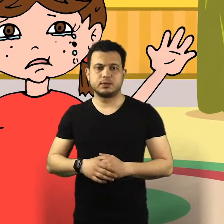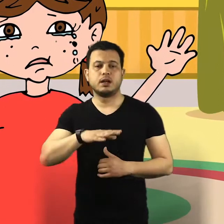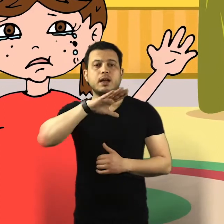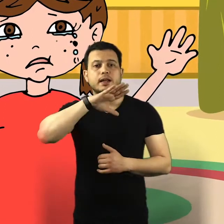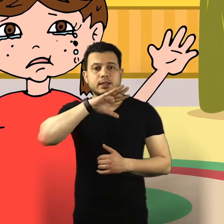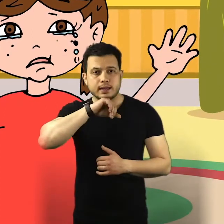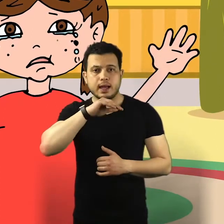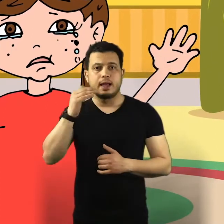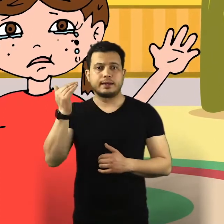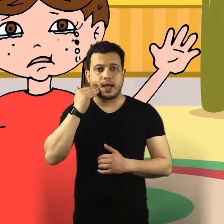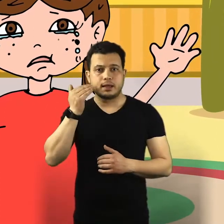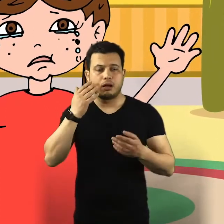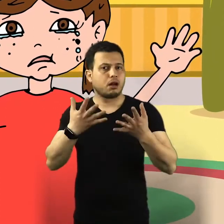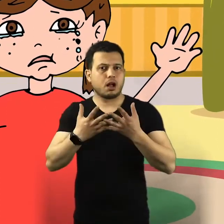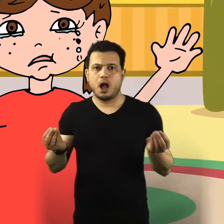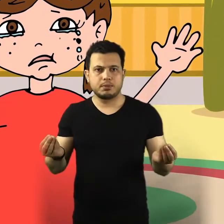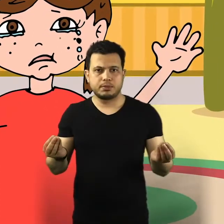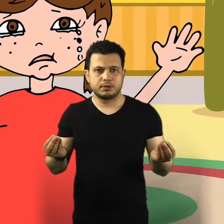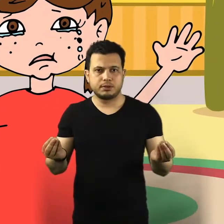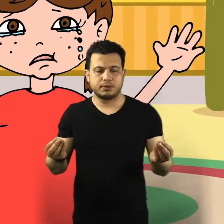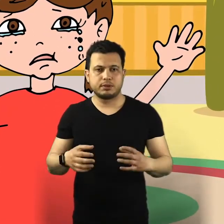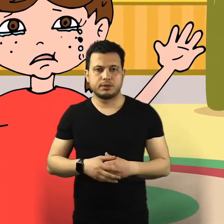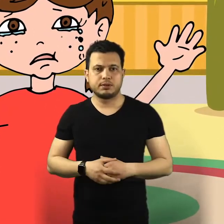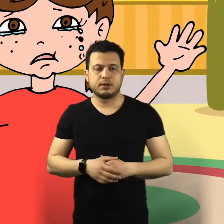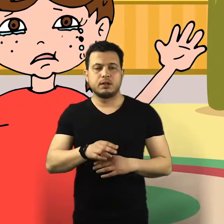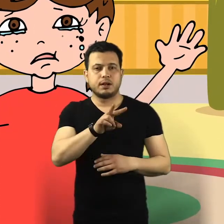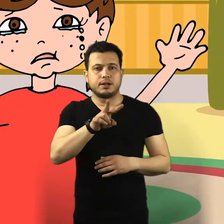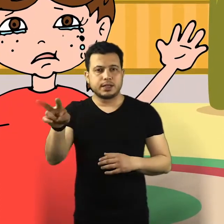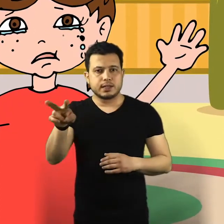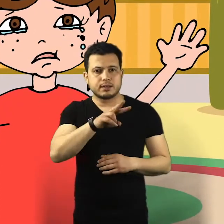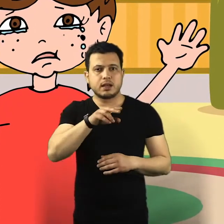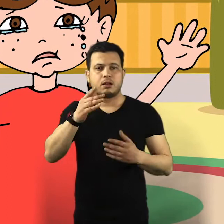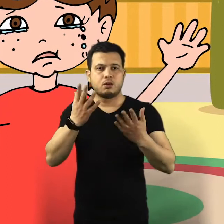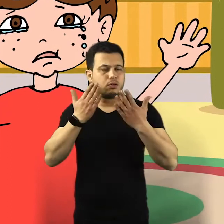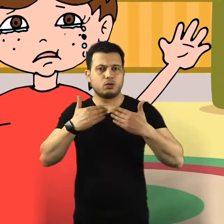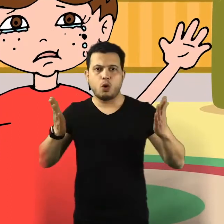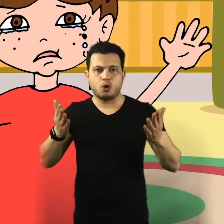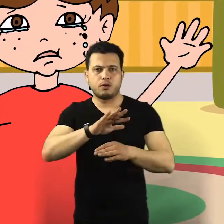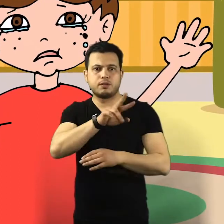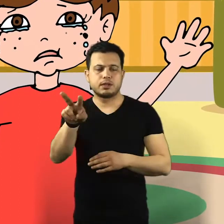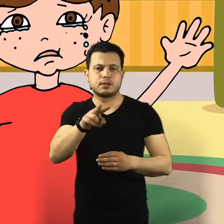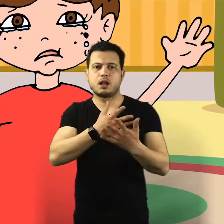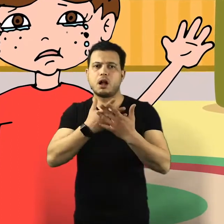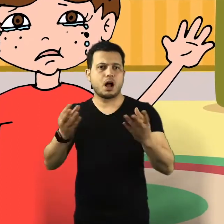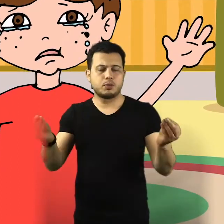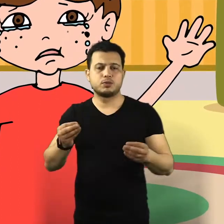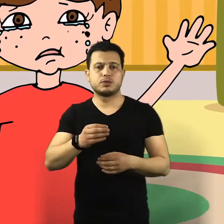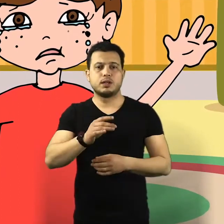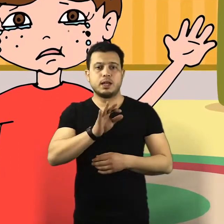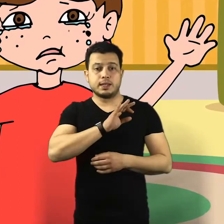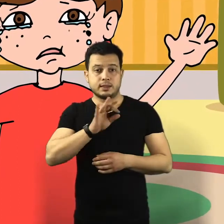Dedesi ile ninesi yok olmuştu İkisi de ortada yoktu Tam o sırada